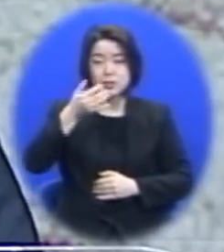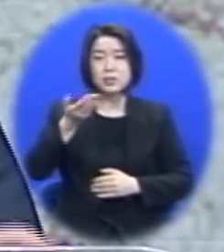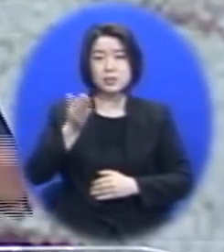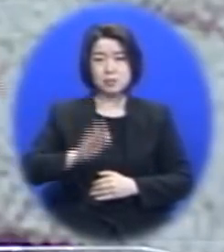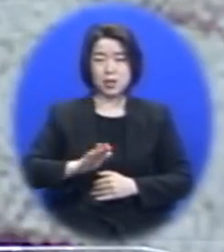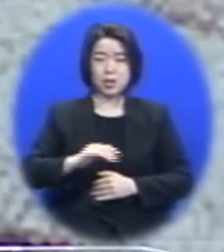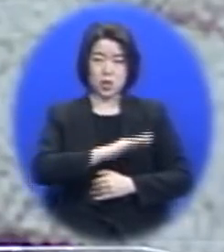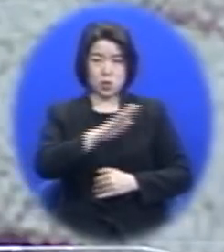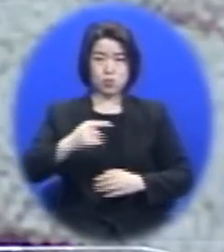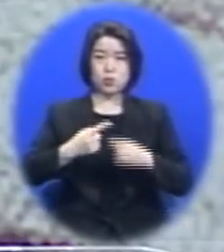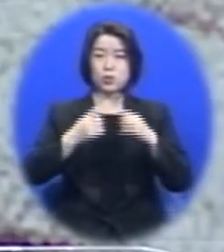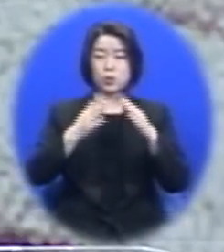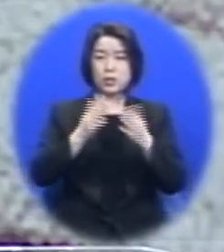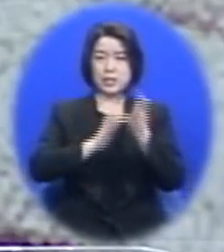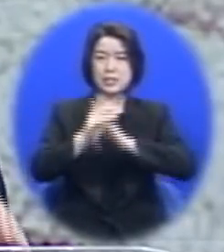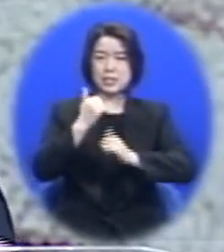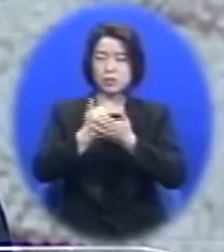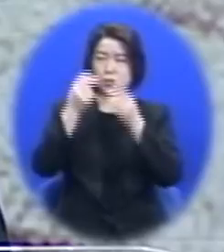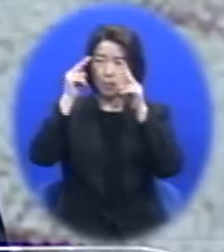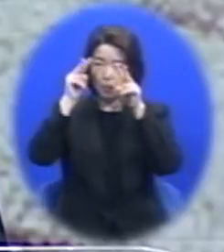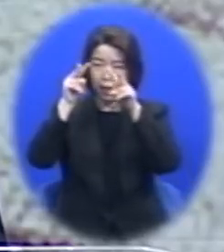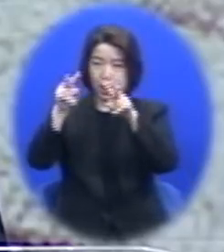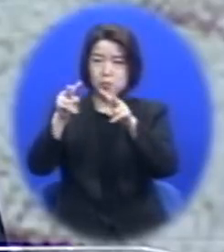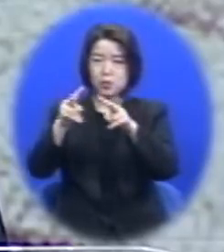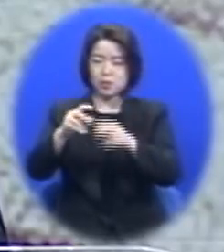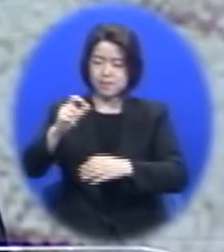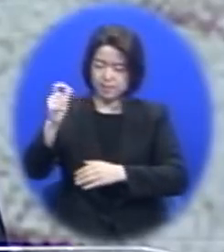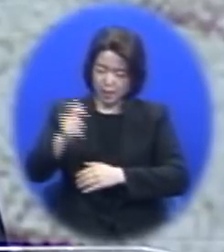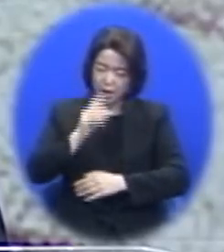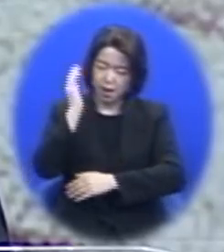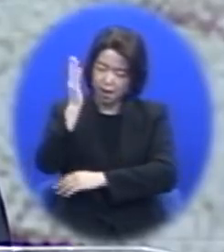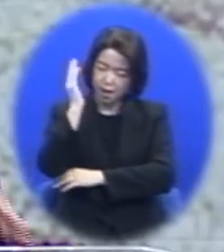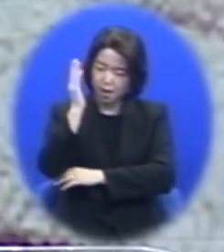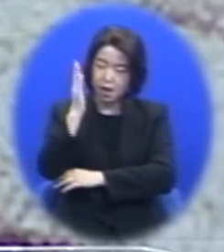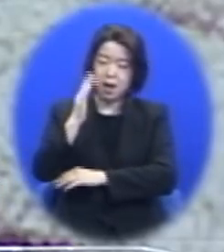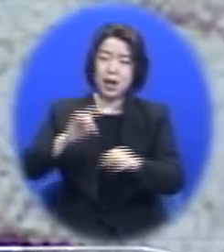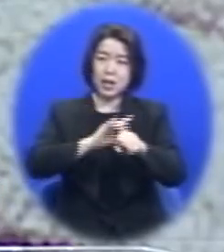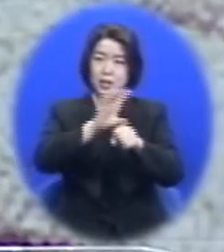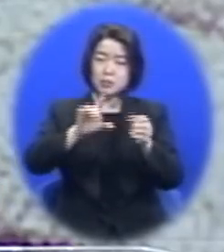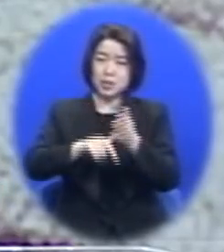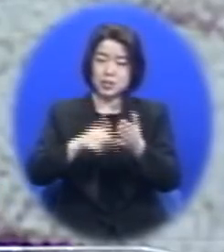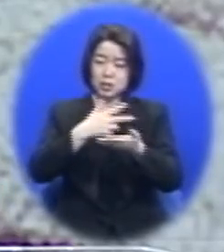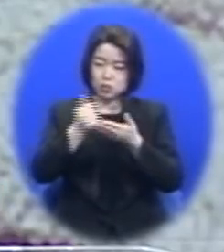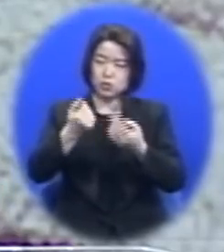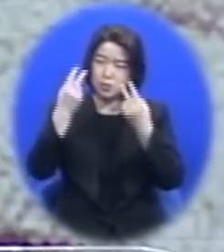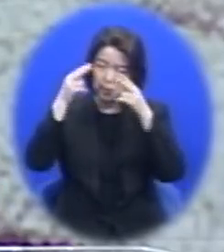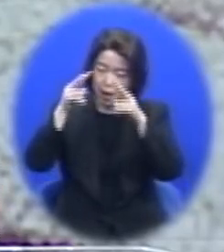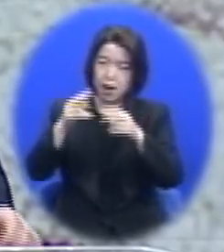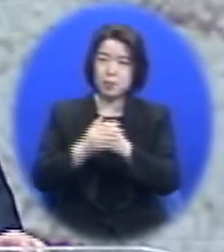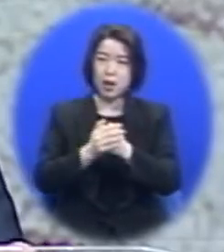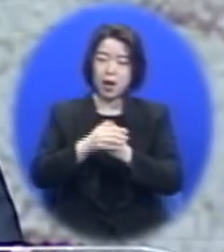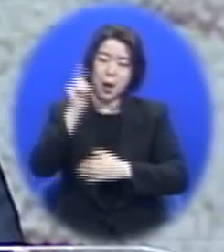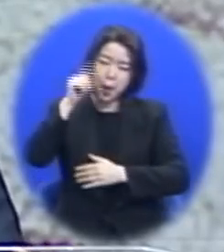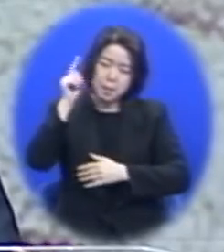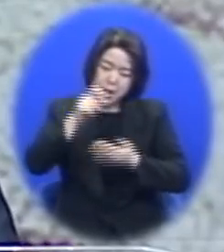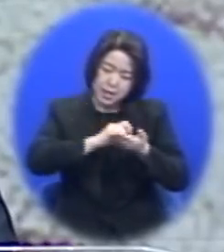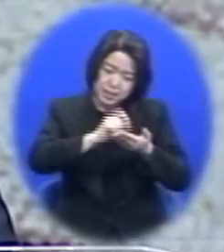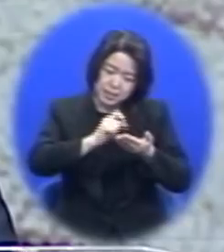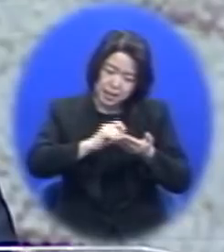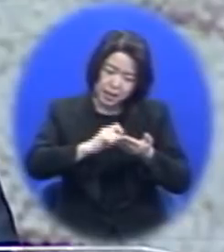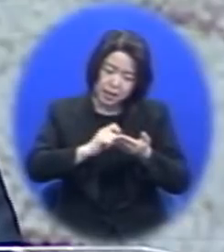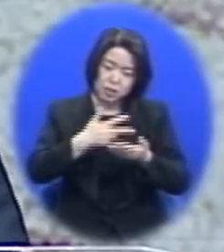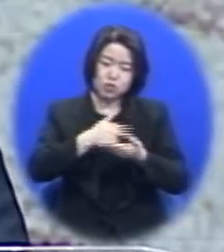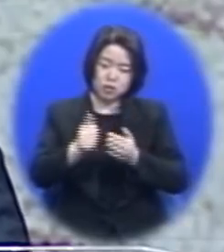교회는 예수님 바라보는 것을 그렇게 강조합니다 24시간 주님을 바라보라 매일 일기 까지 써가면서 주님과 동행